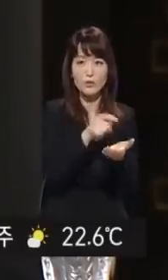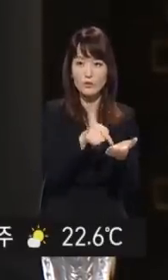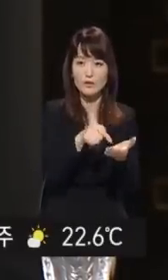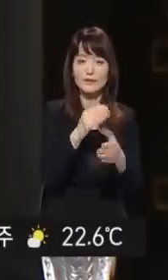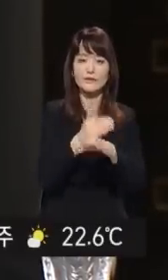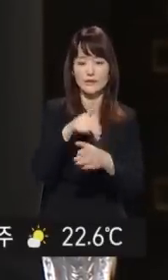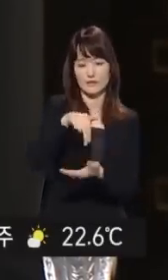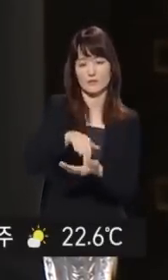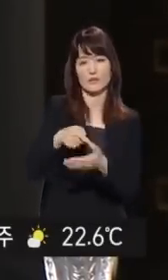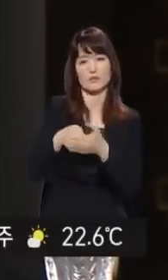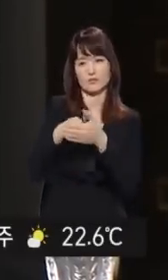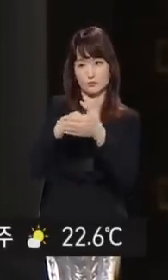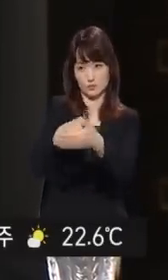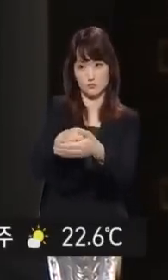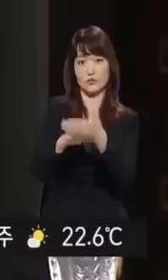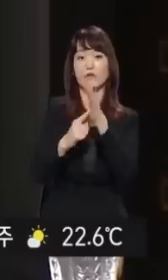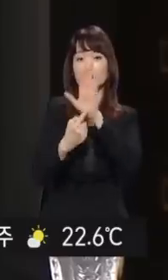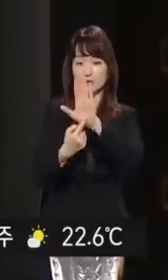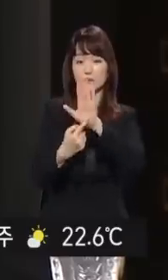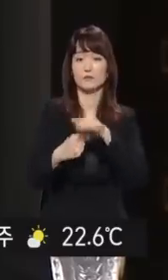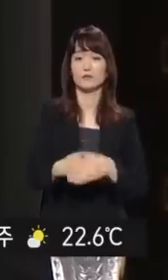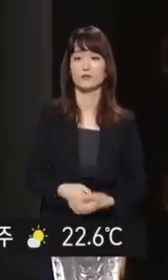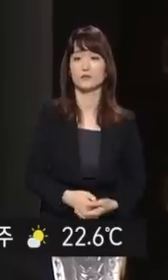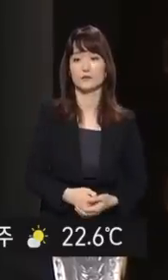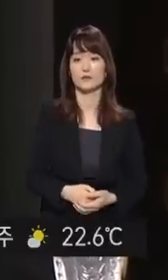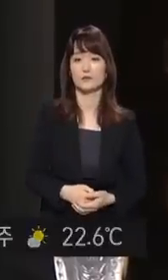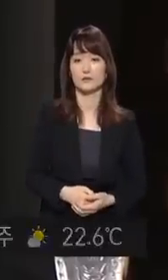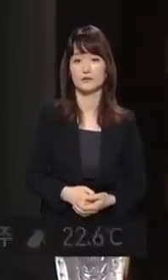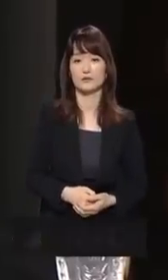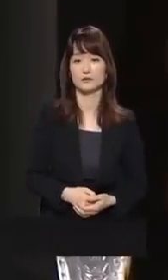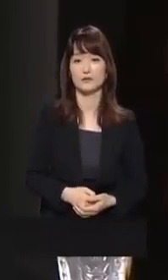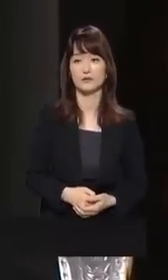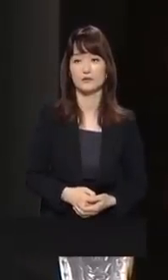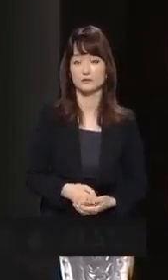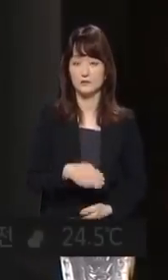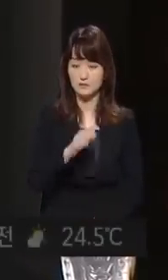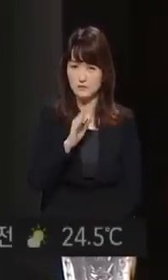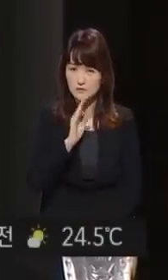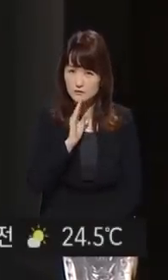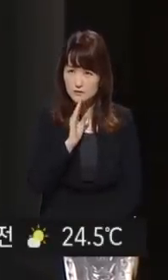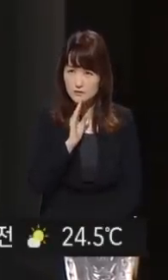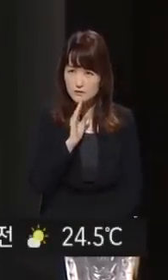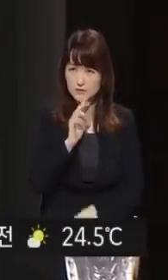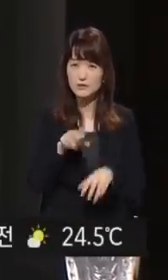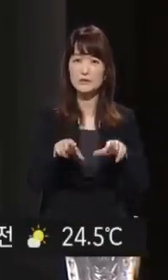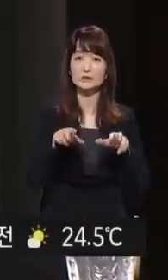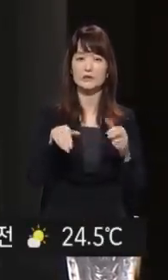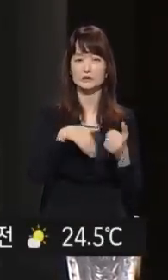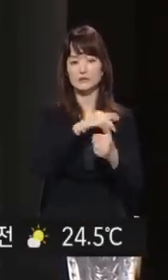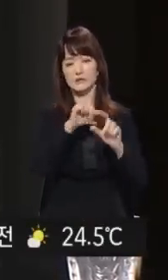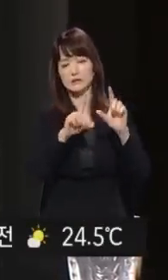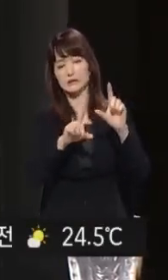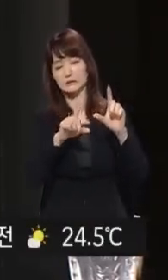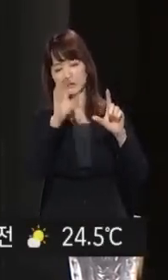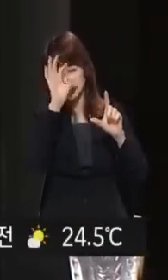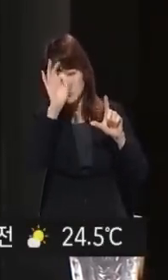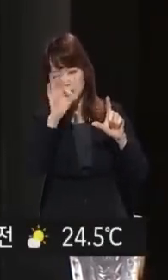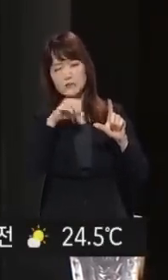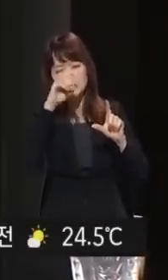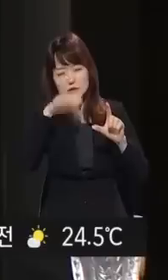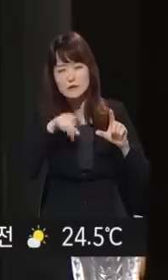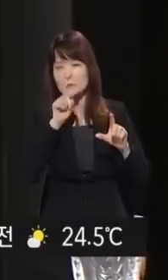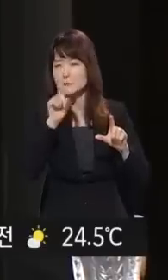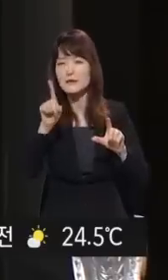추진하겠다라고 일단 밝혔더라구요 이게 좀 정말 그냥 지금 이렇게 시료의 편승해서 그냥